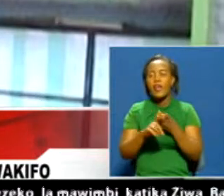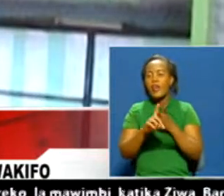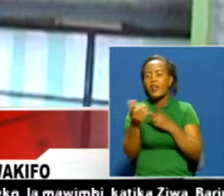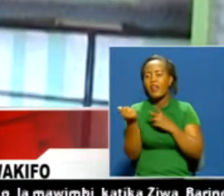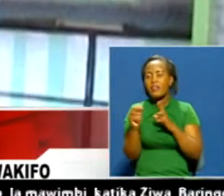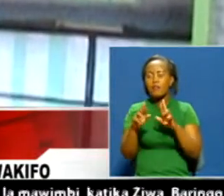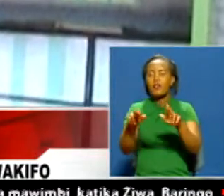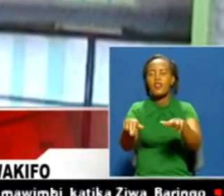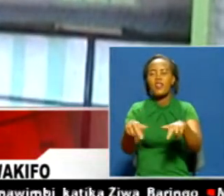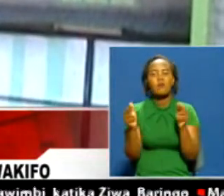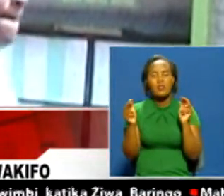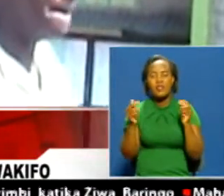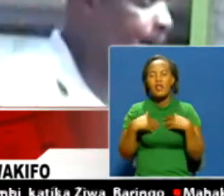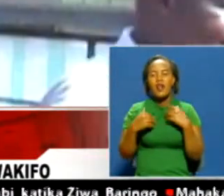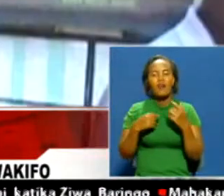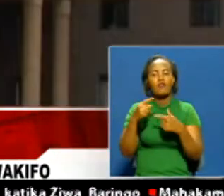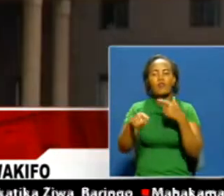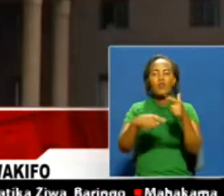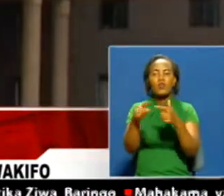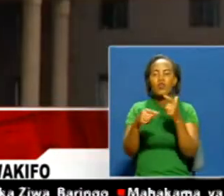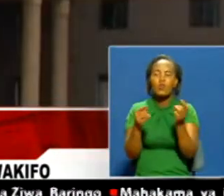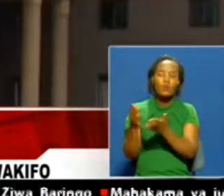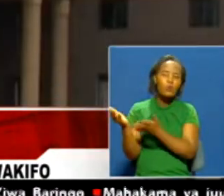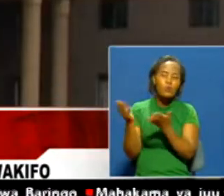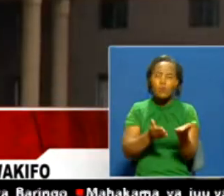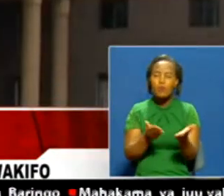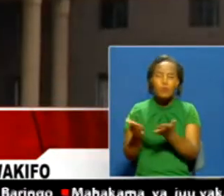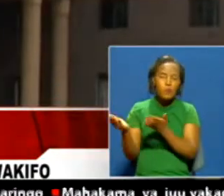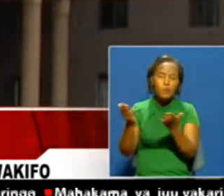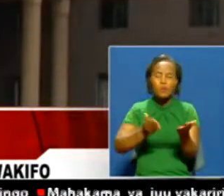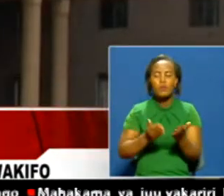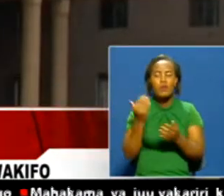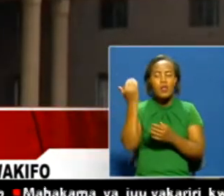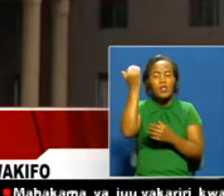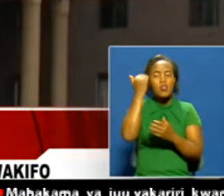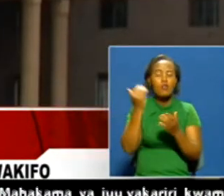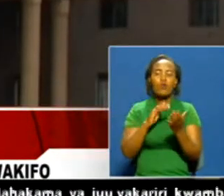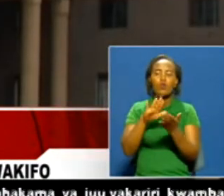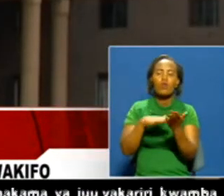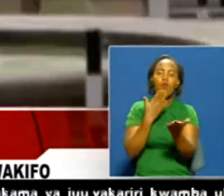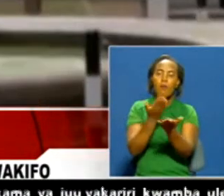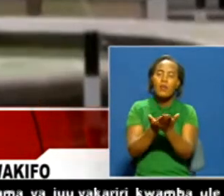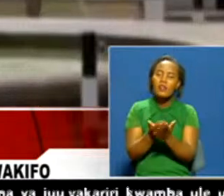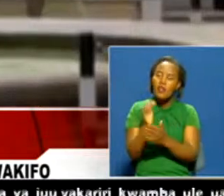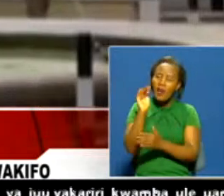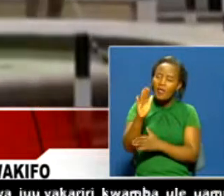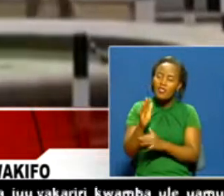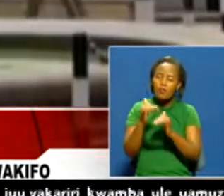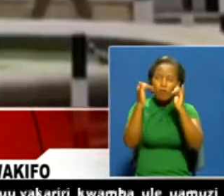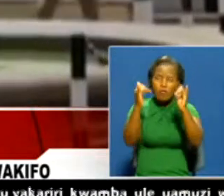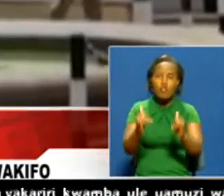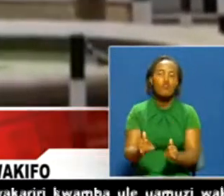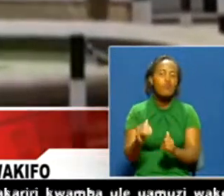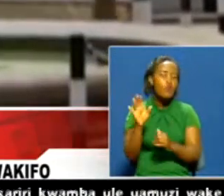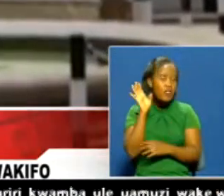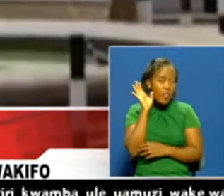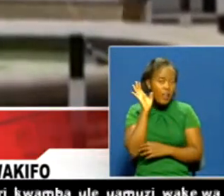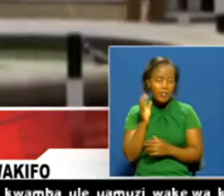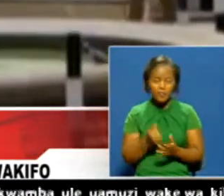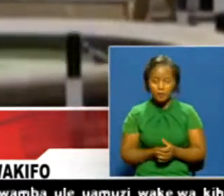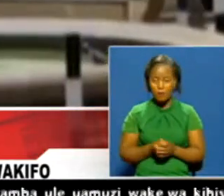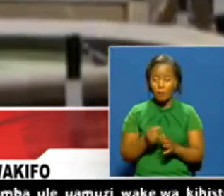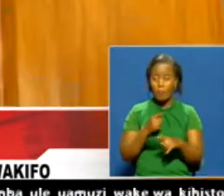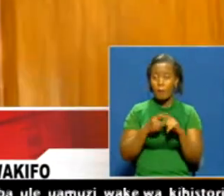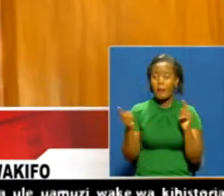kimapenzi wamekuwa wakiwasilisha mahakamani rufaa wakitaka kesi zao kusikizwa upya. Hata hivyo, matumaini yao